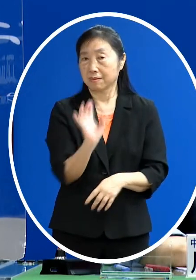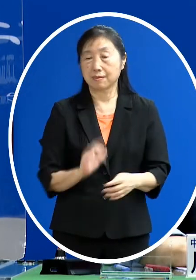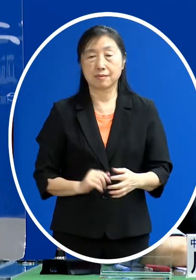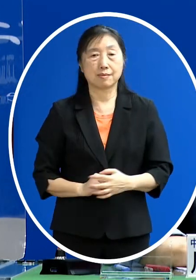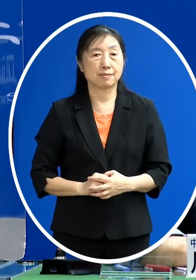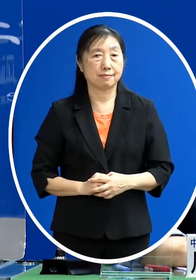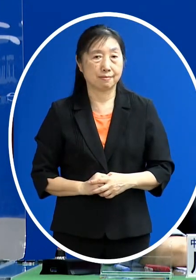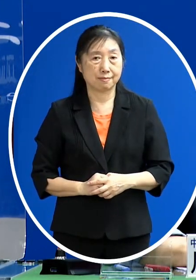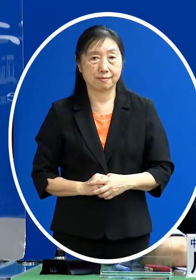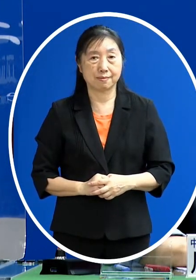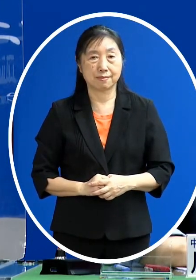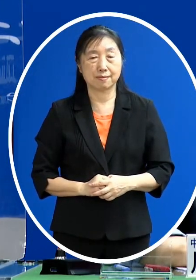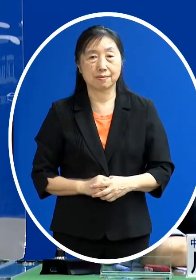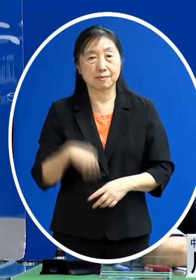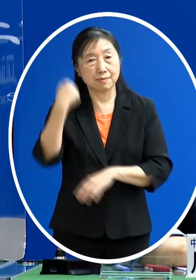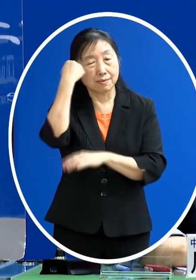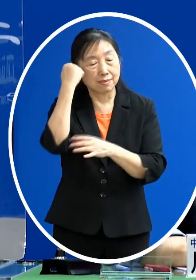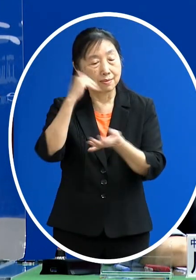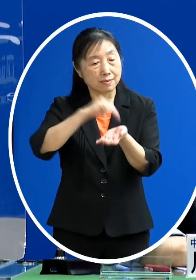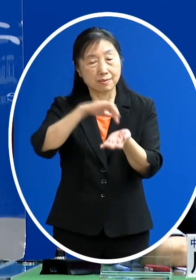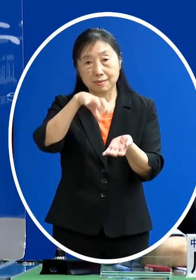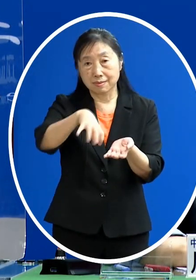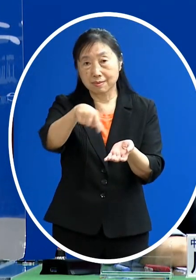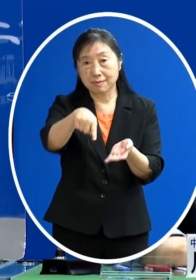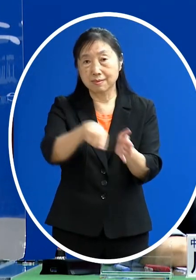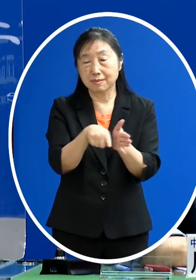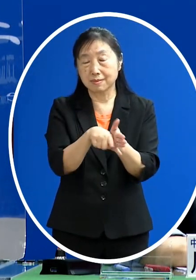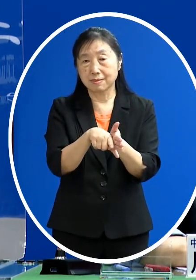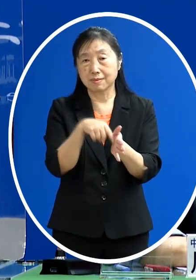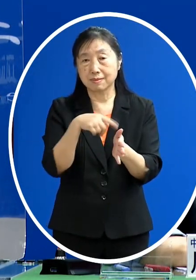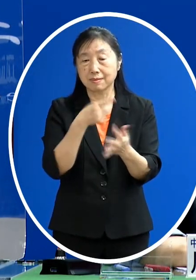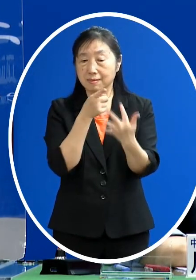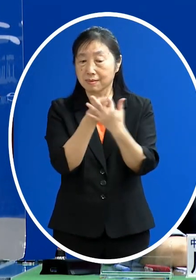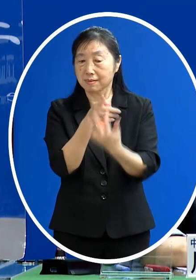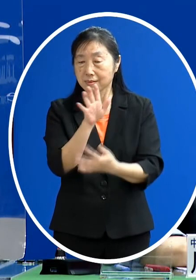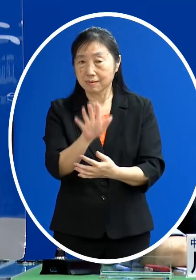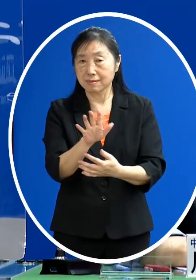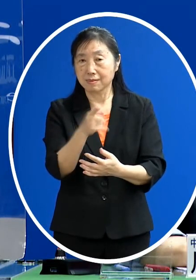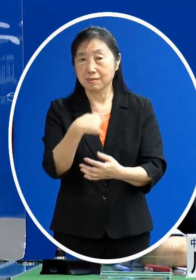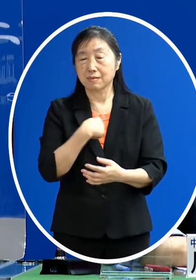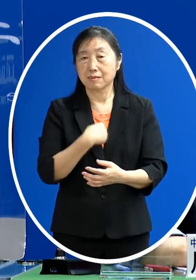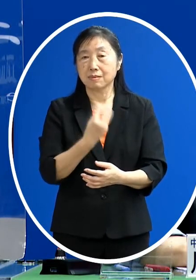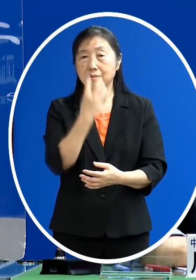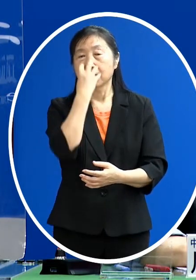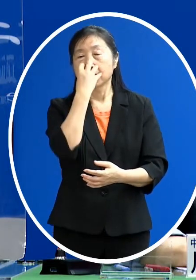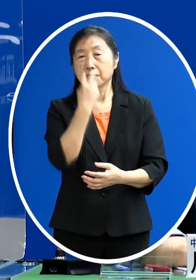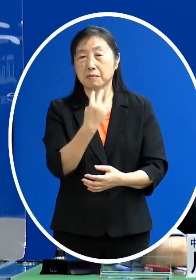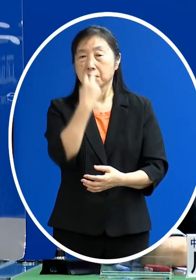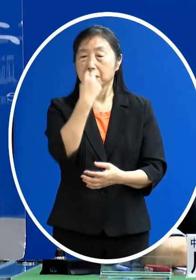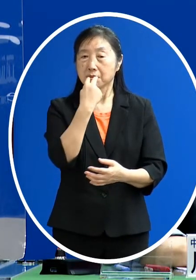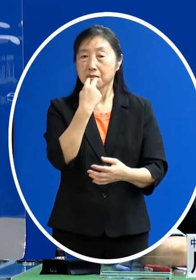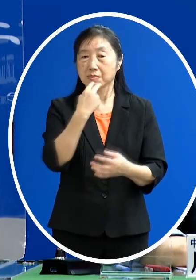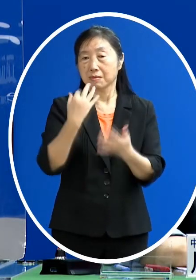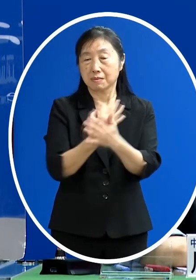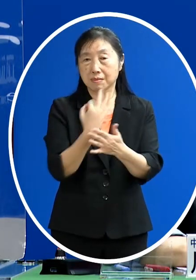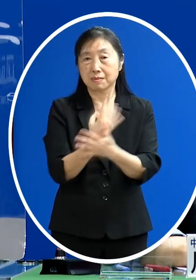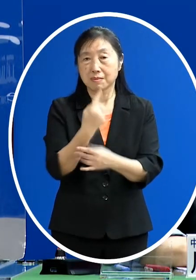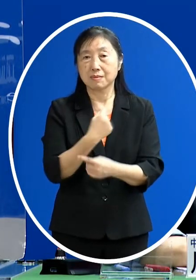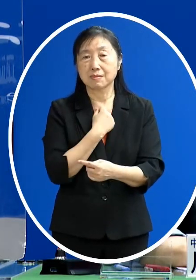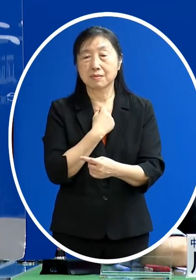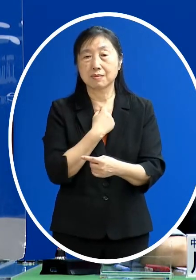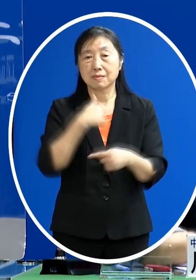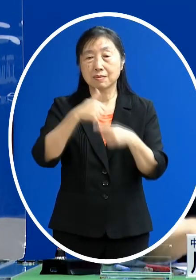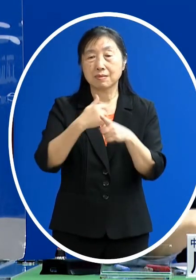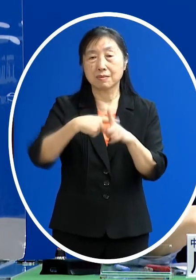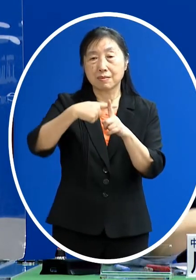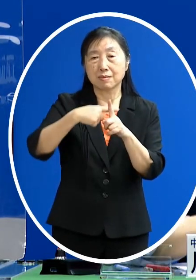的疫苗哈，那在住院之后，其实就有发现说有氧气比较低的状况和血氧浓度低